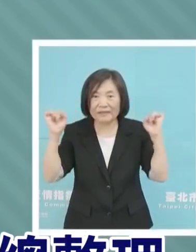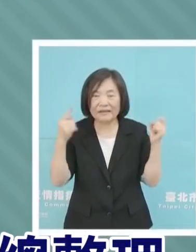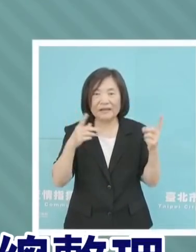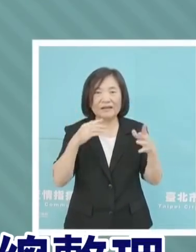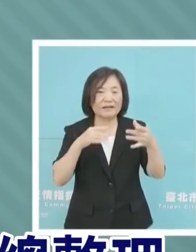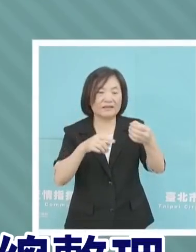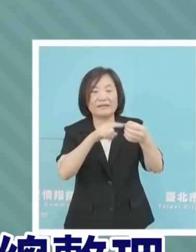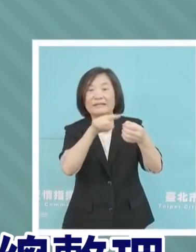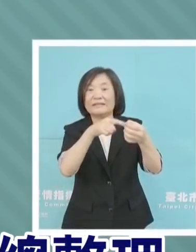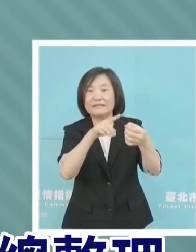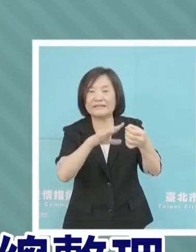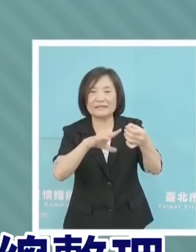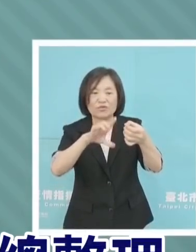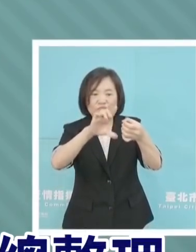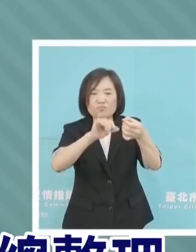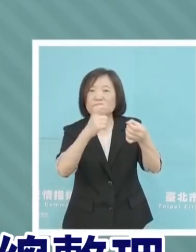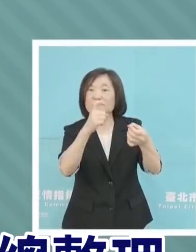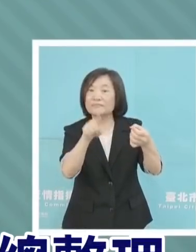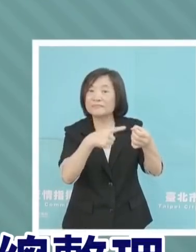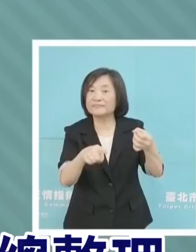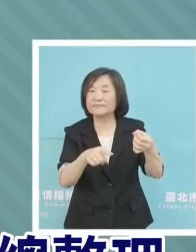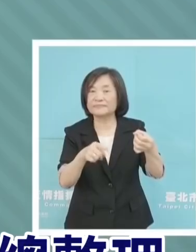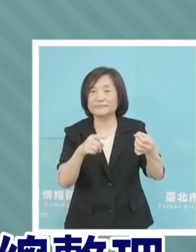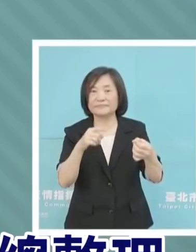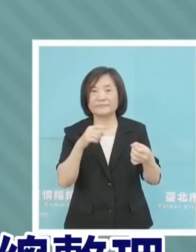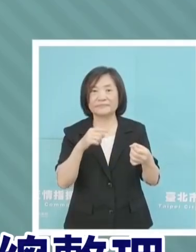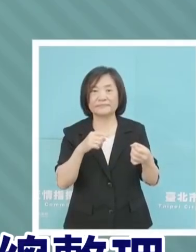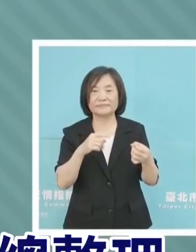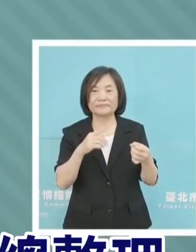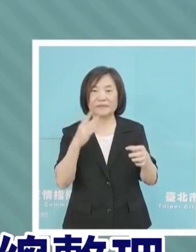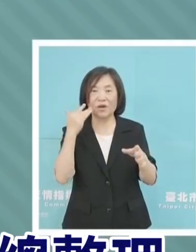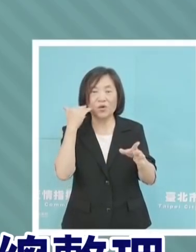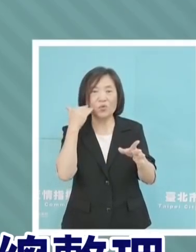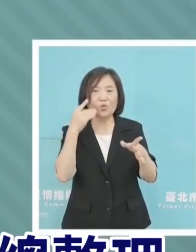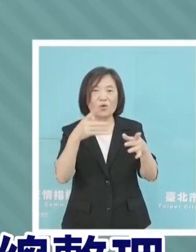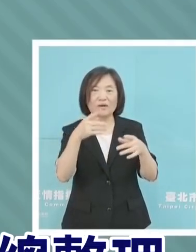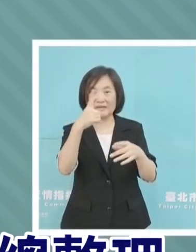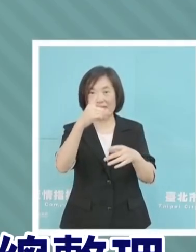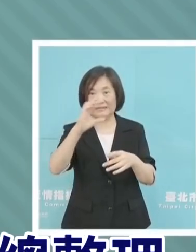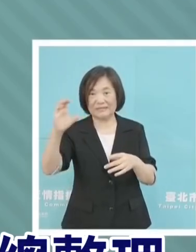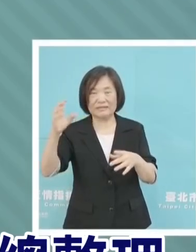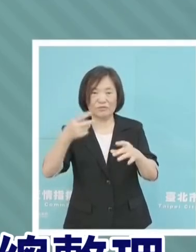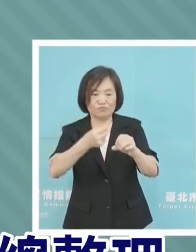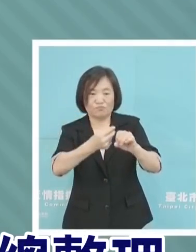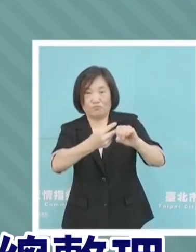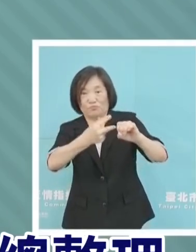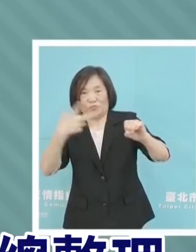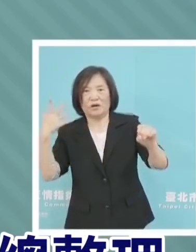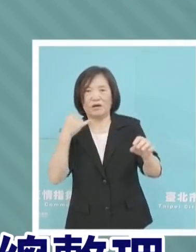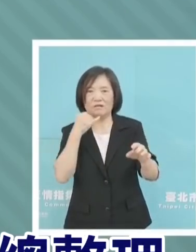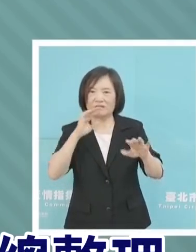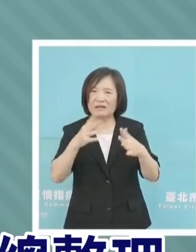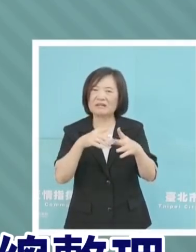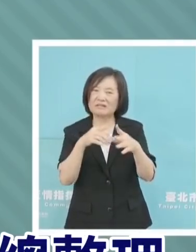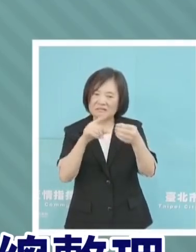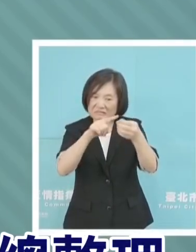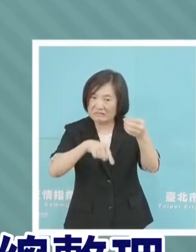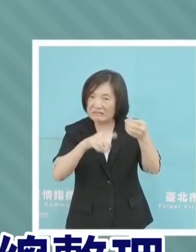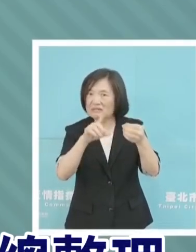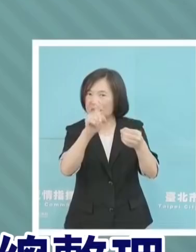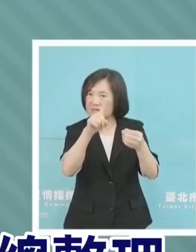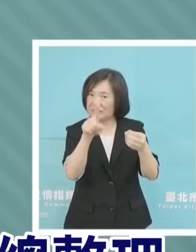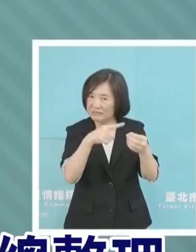一瓶，你知道，它有10人份嘛，那甚至有时候如果用1cc 针头去抽的话，可以达到11人。